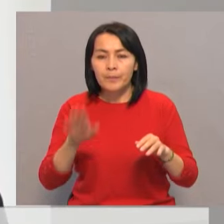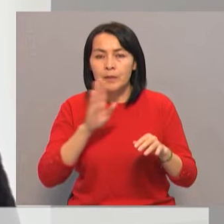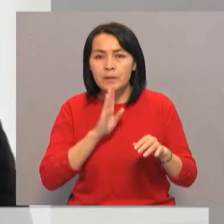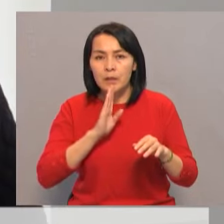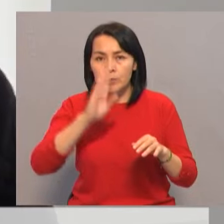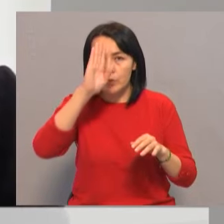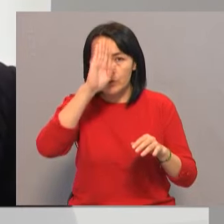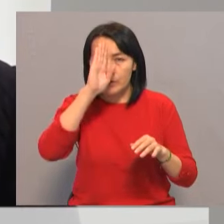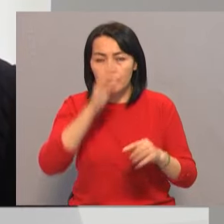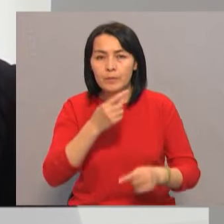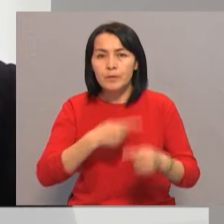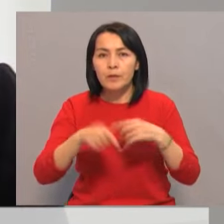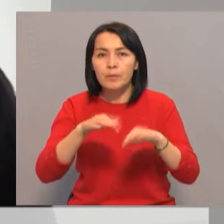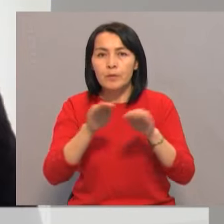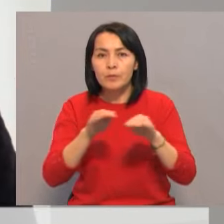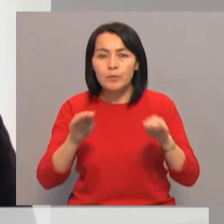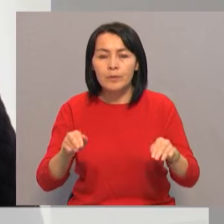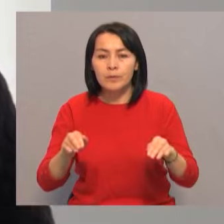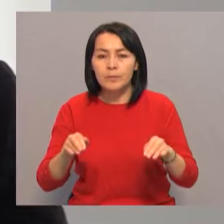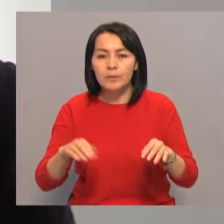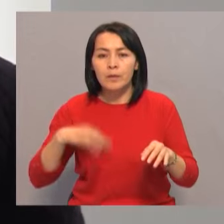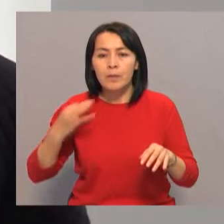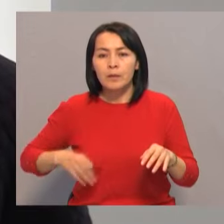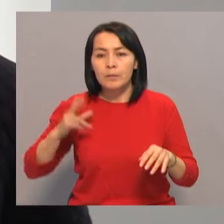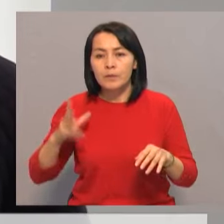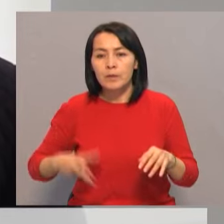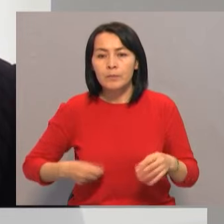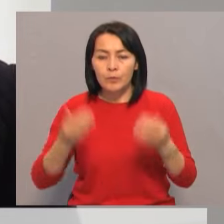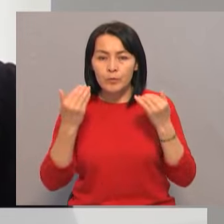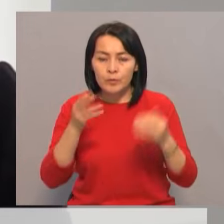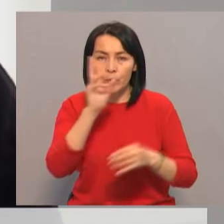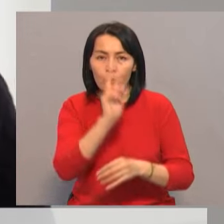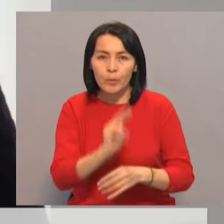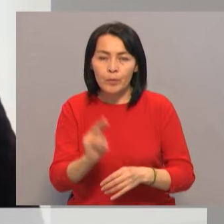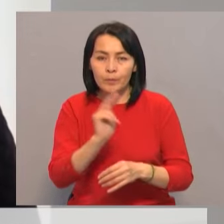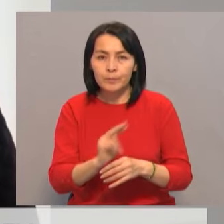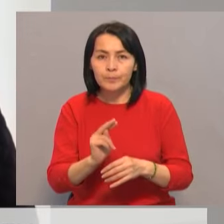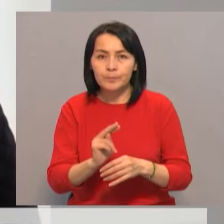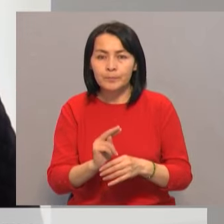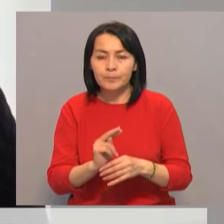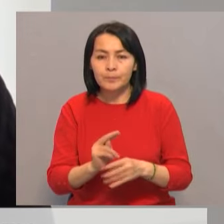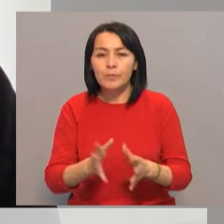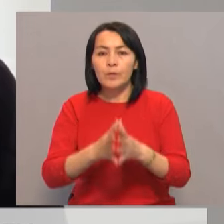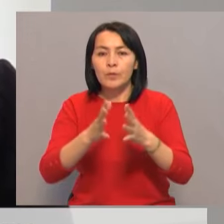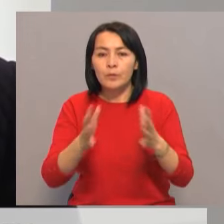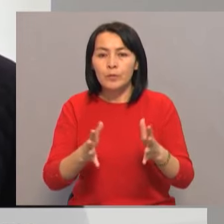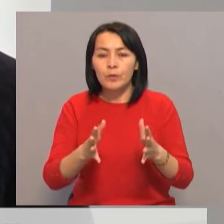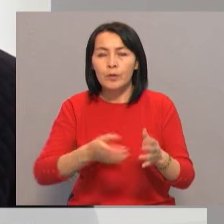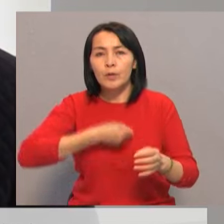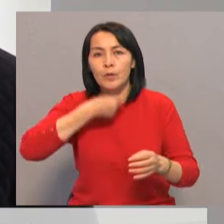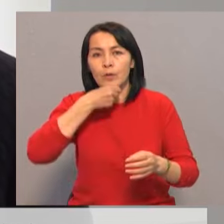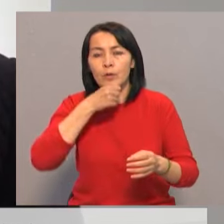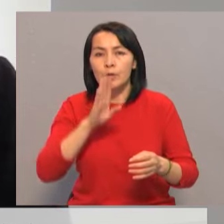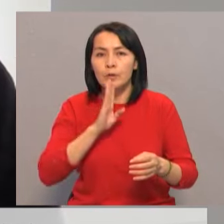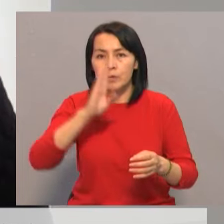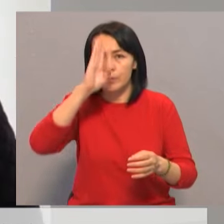қыздарымыз, немере шөберелеріміз осы жерде білім алып, үлкен азаматшылар